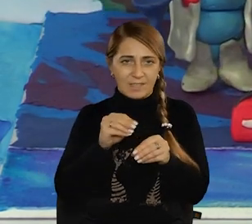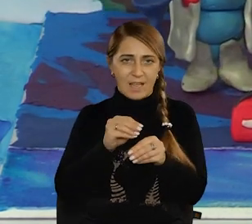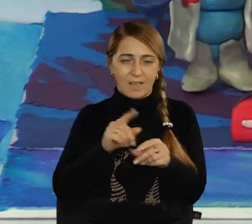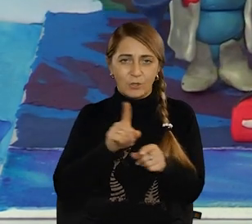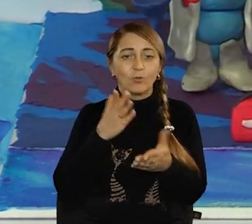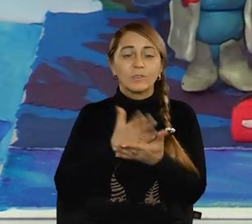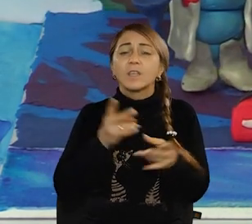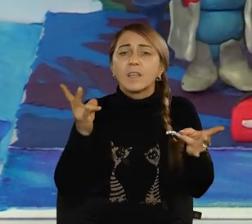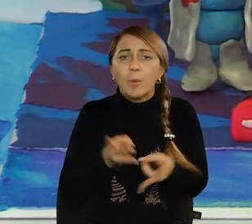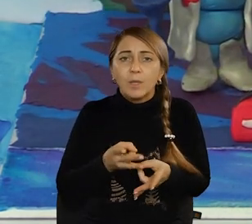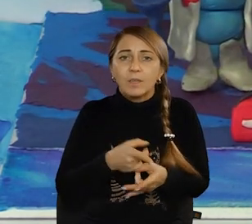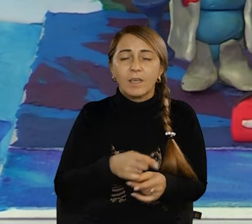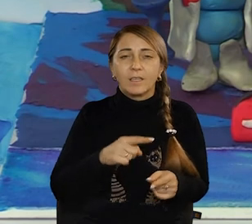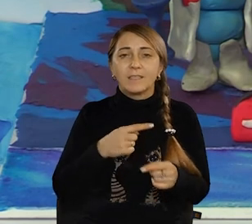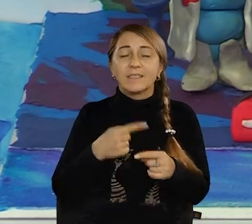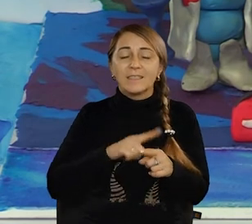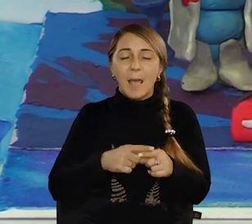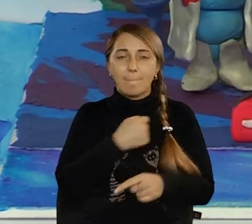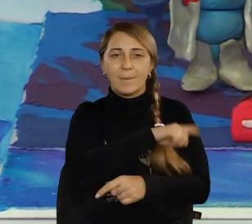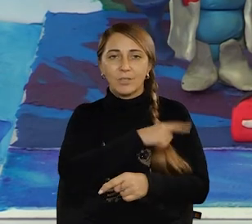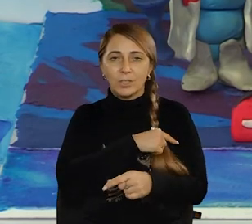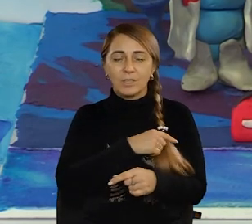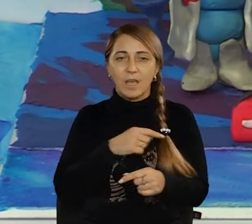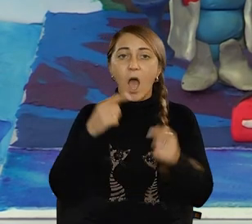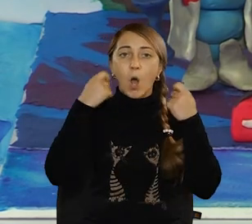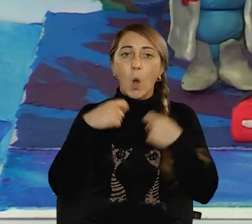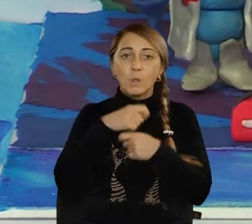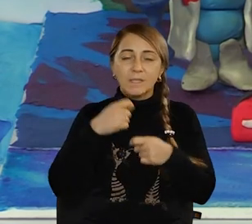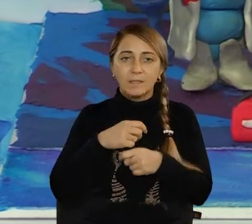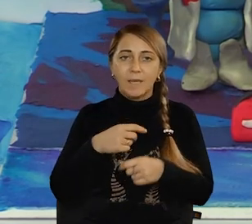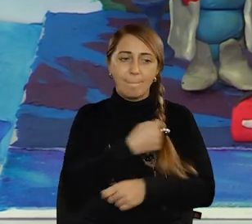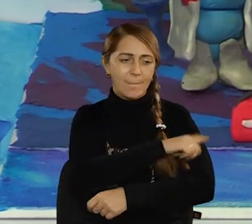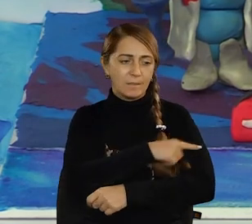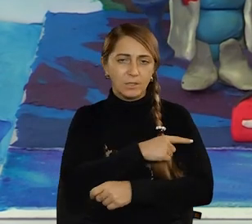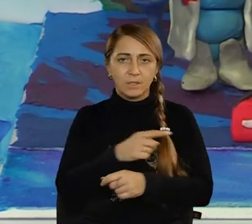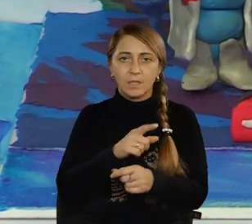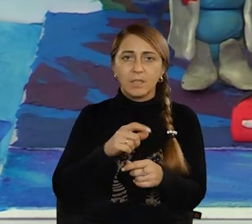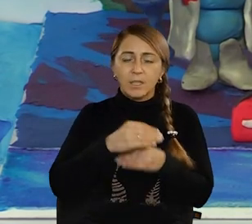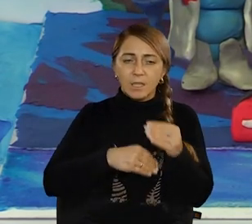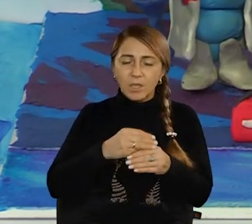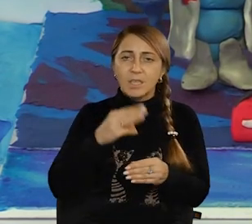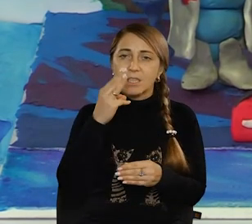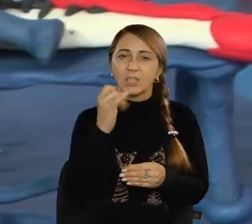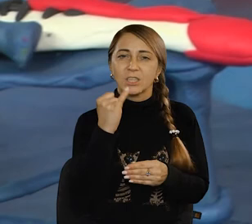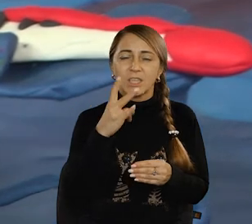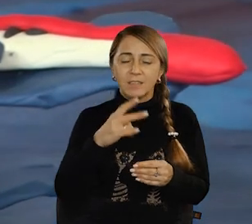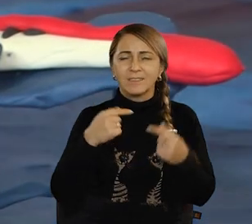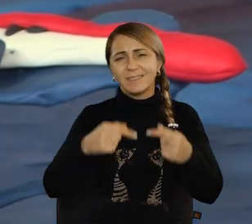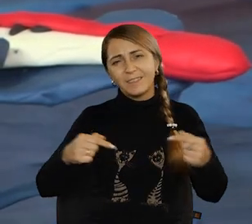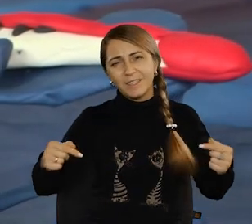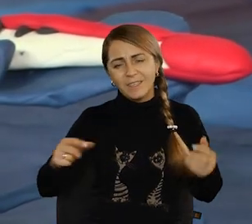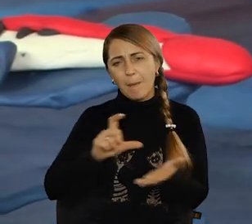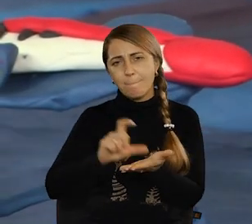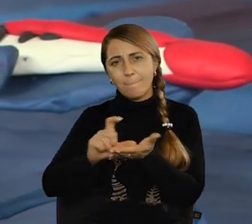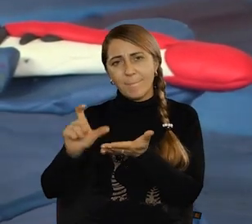всім необхідним. Оце медична перев'язочна косинка, шкворка для фіксації шин та купа різних пляшечок